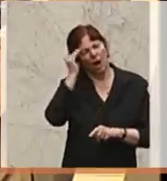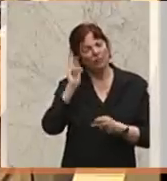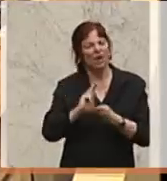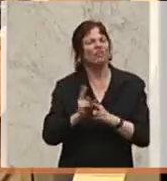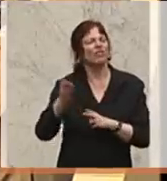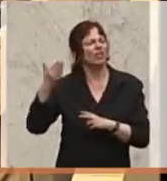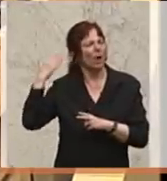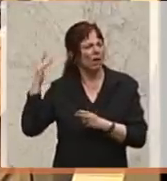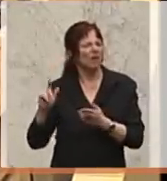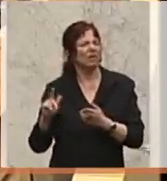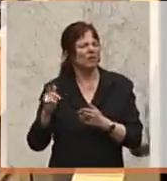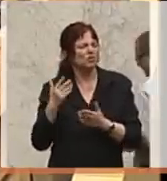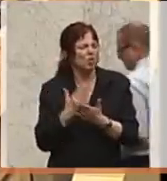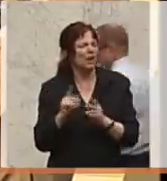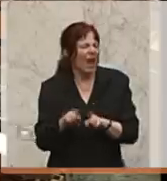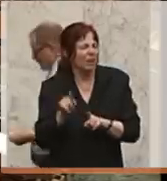Nun,